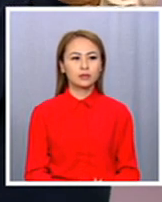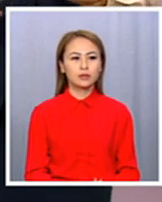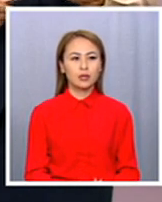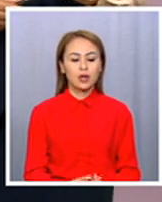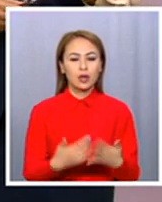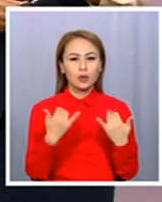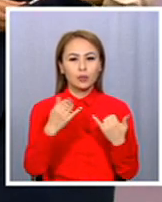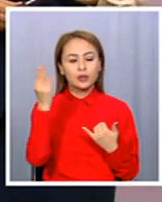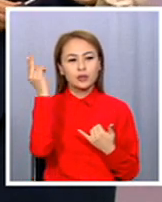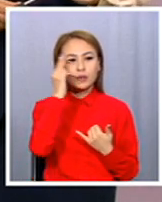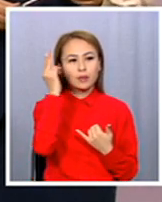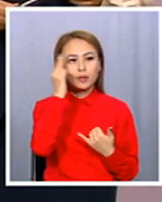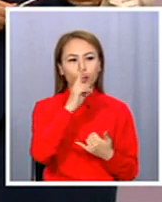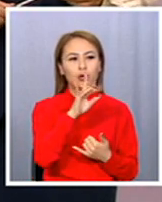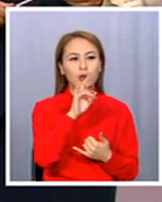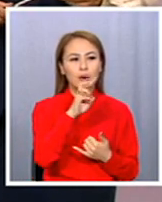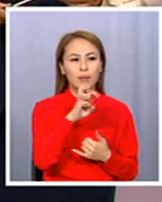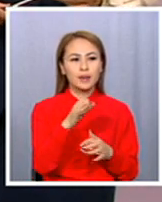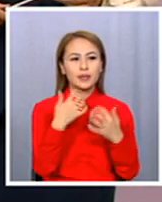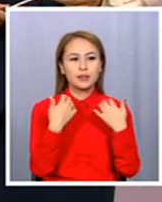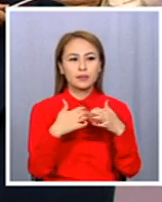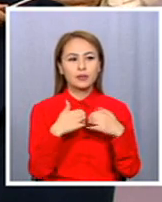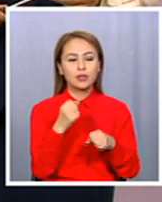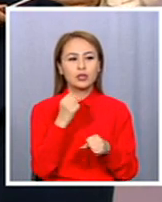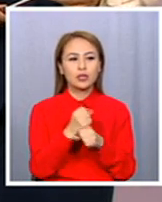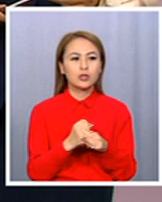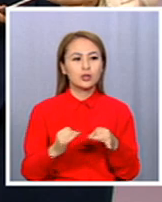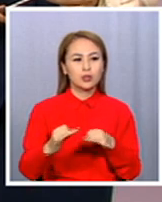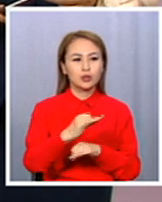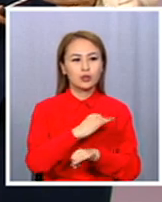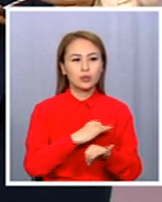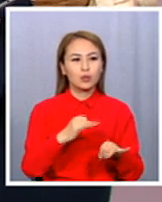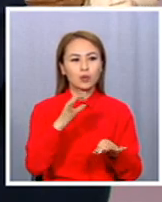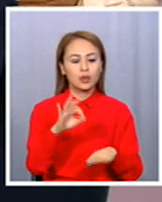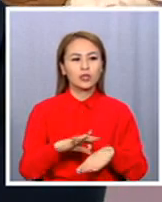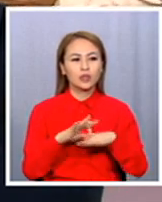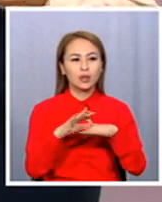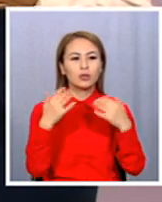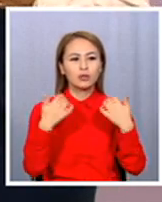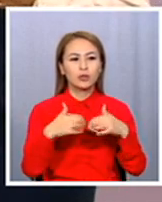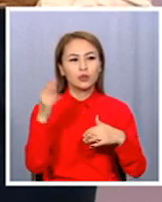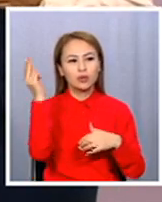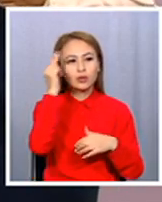Бүгінгі сабақта құрама есептерге талдау жүргізіп, оларды шығаруды үйренесіңдер.